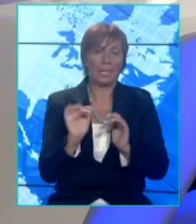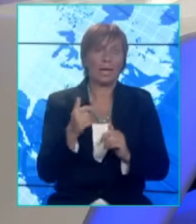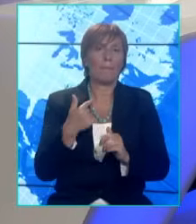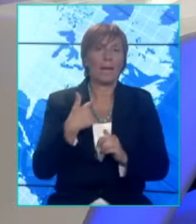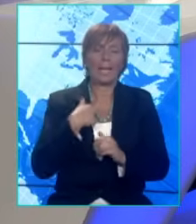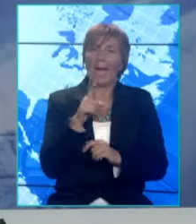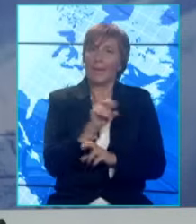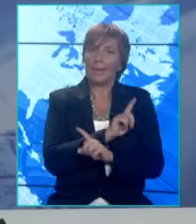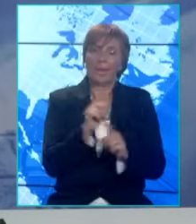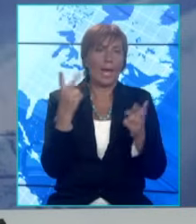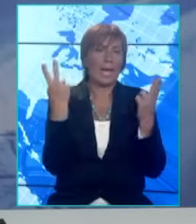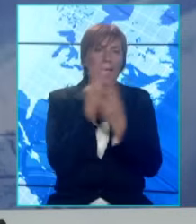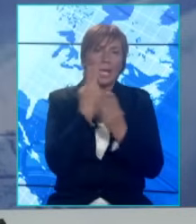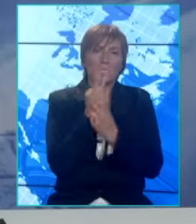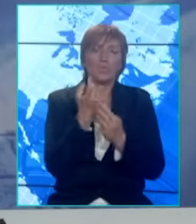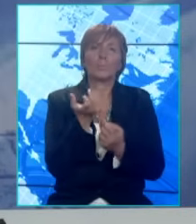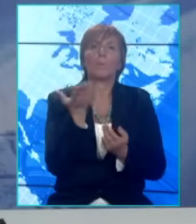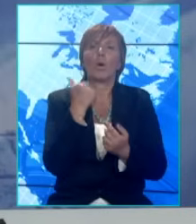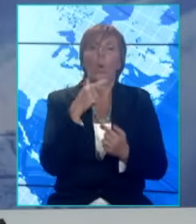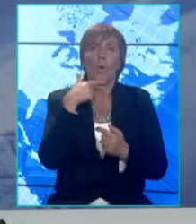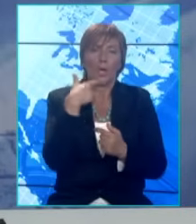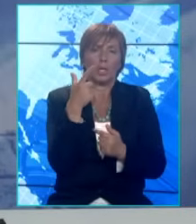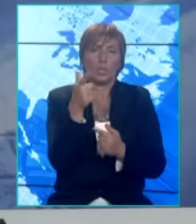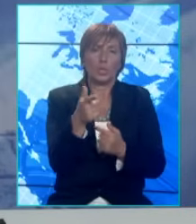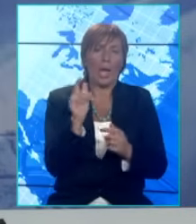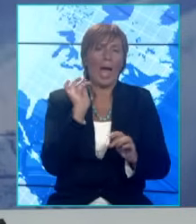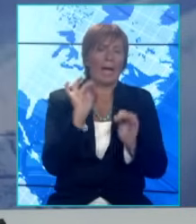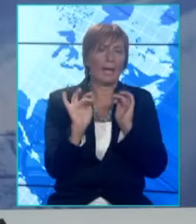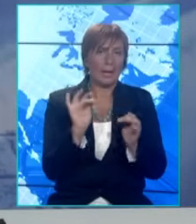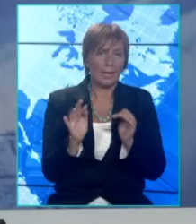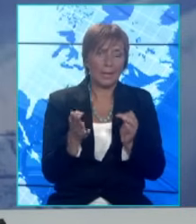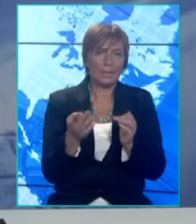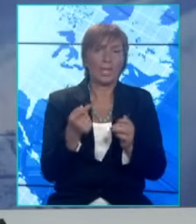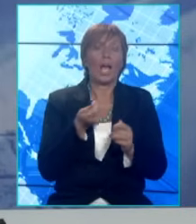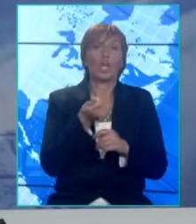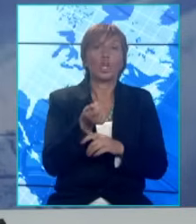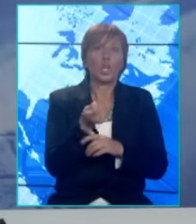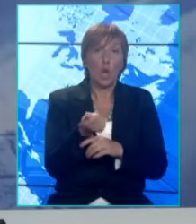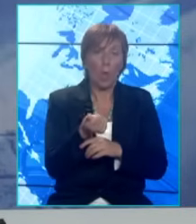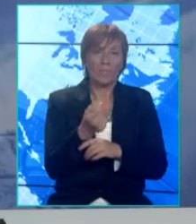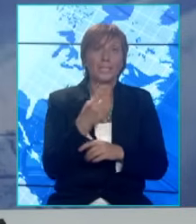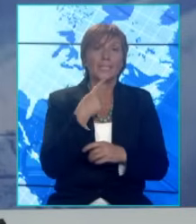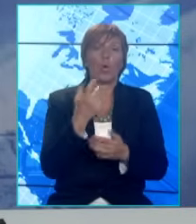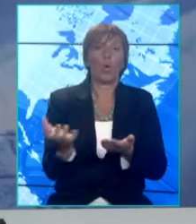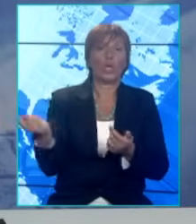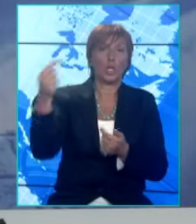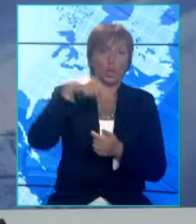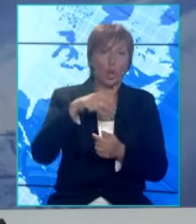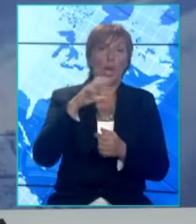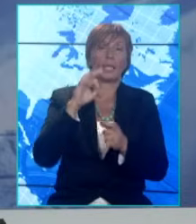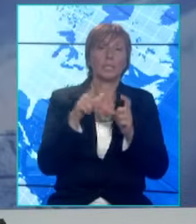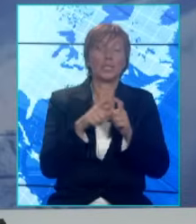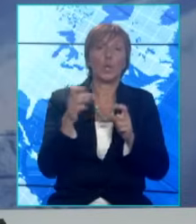Ja ne razumijem, dakle, na čemu se temelji takav stav i takva kritika. Novac koji dolazi od